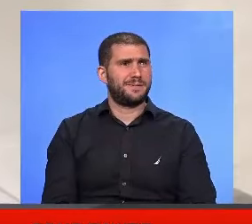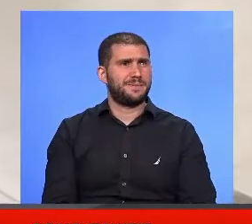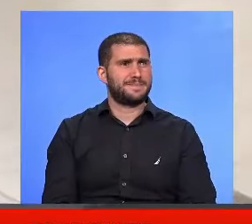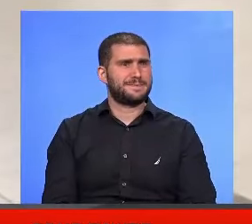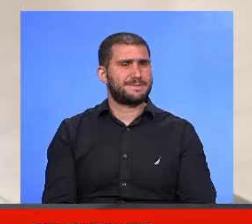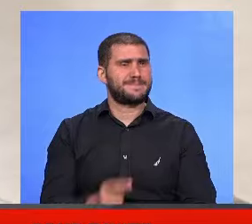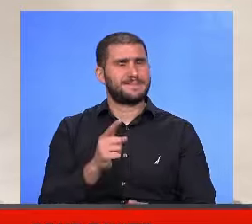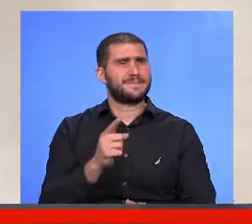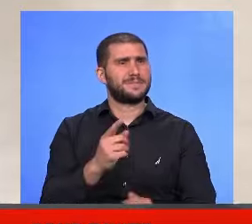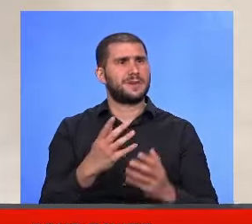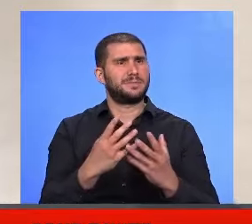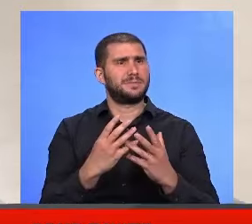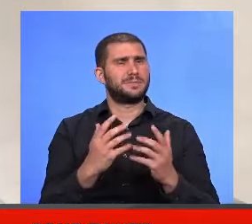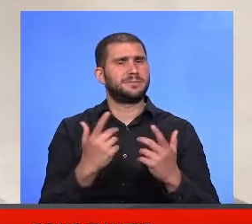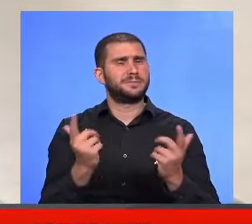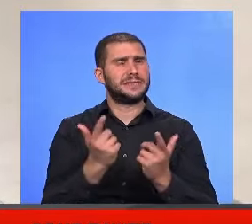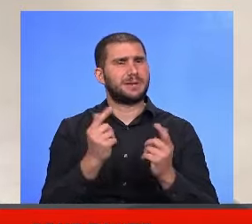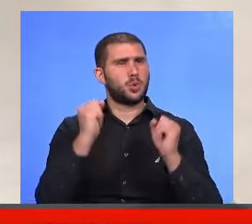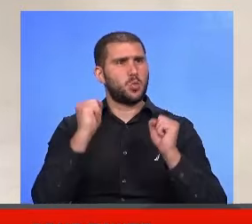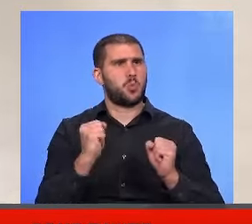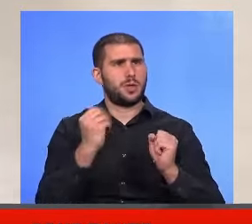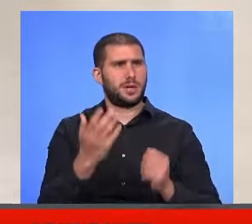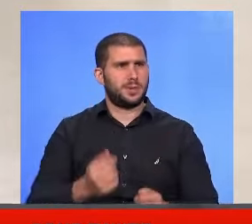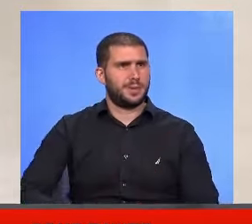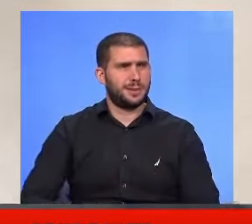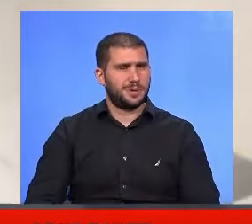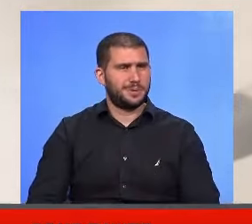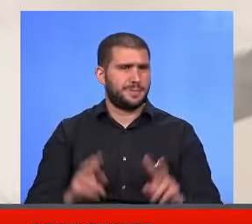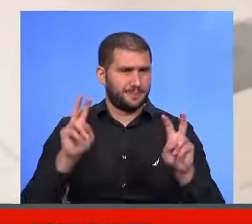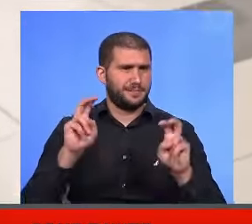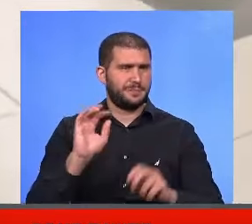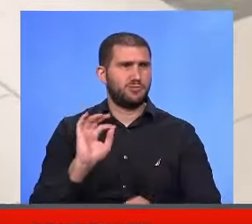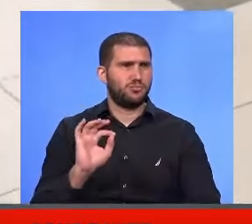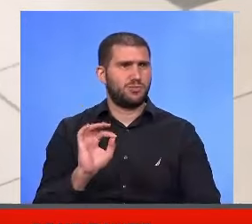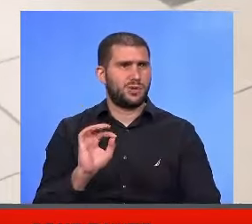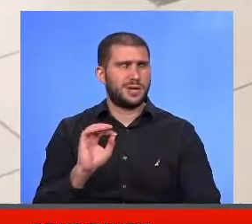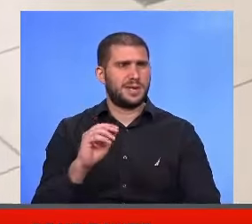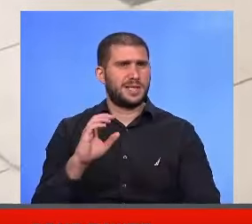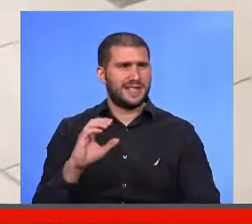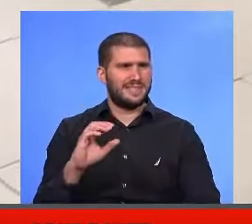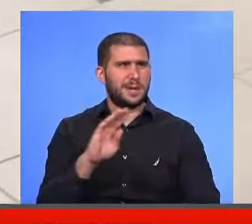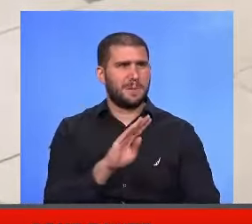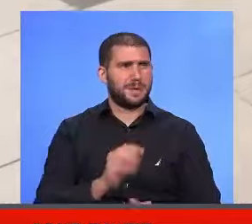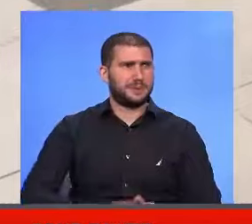This is a birthday party. Yeah, the famous birthday party. For Kfir Bibas.